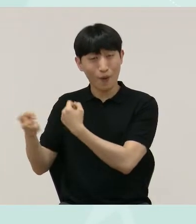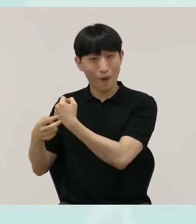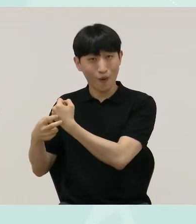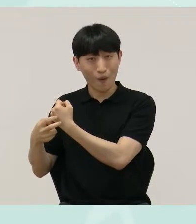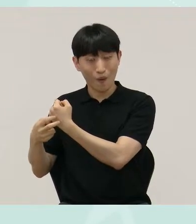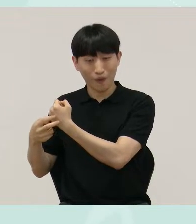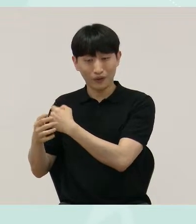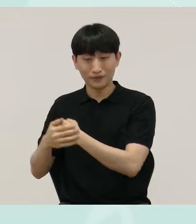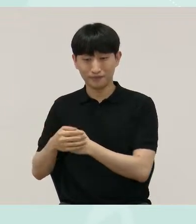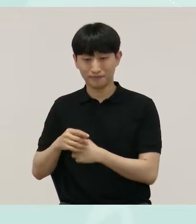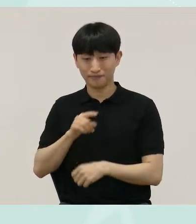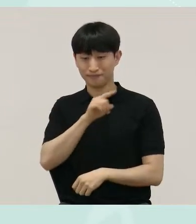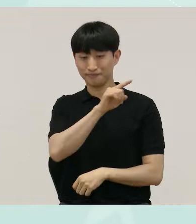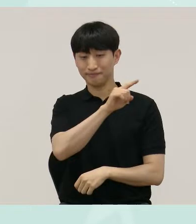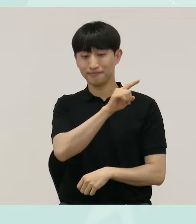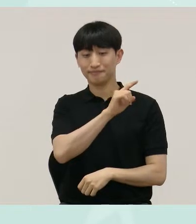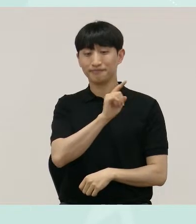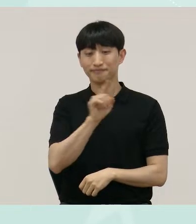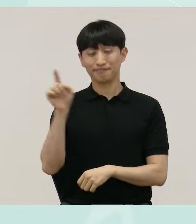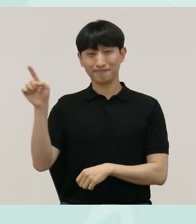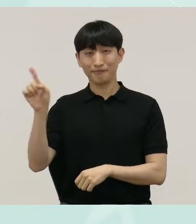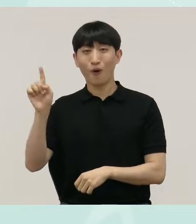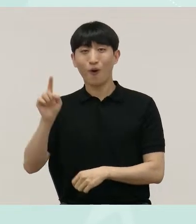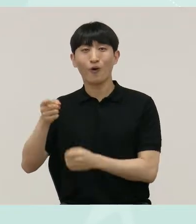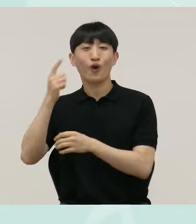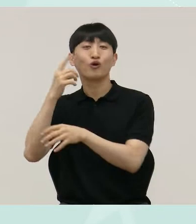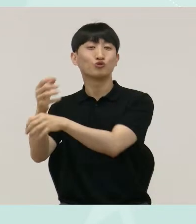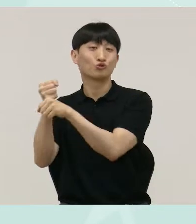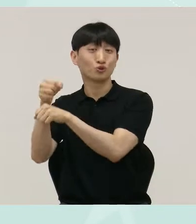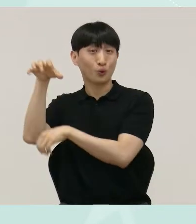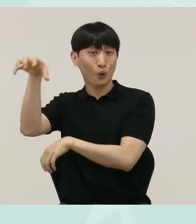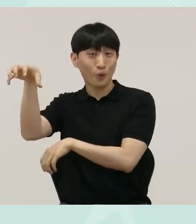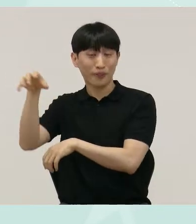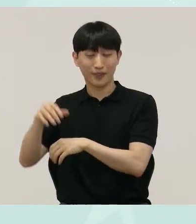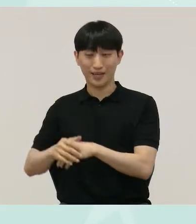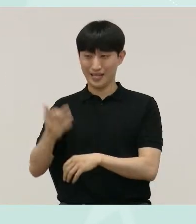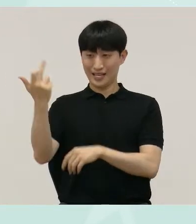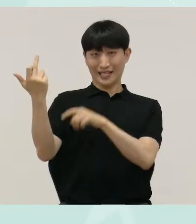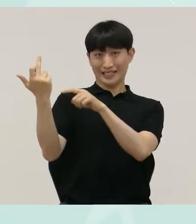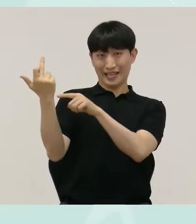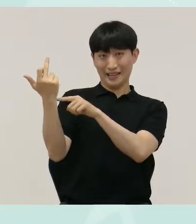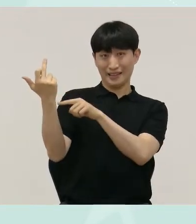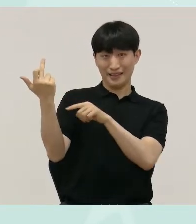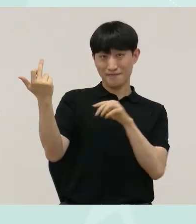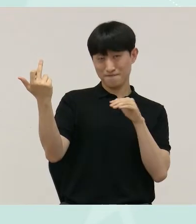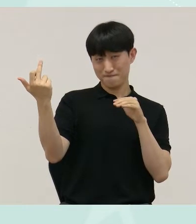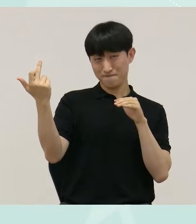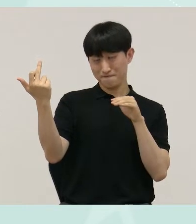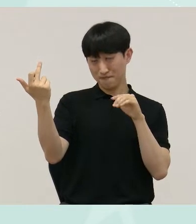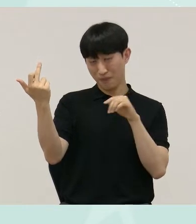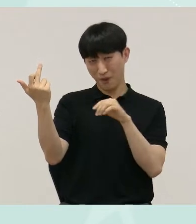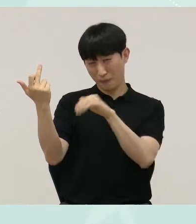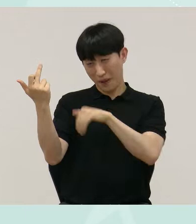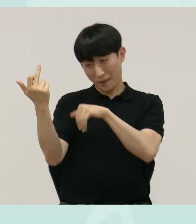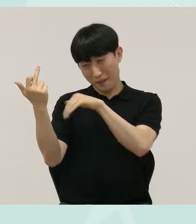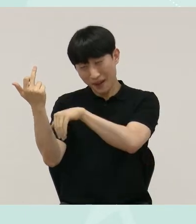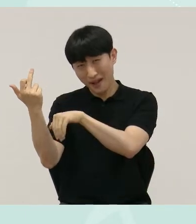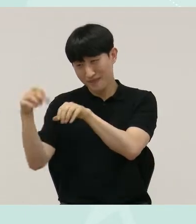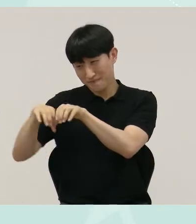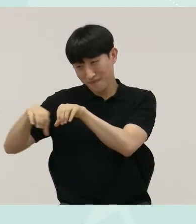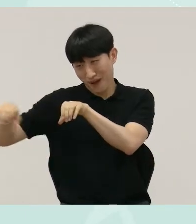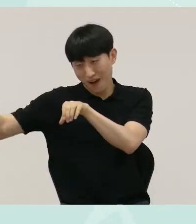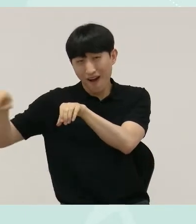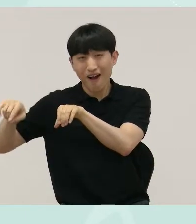부분이 이제 연구시설입니다. 여기 보이는 이 산 밑을 뚫고 난 복도가 이렇게 되어